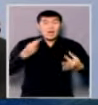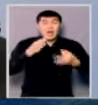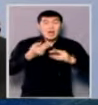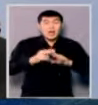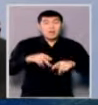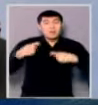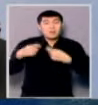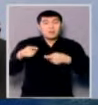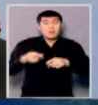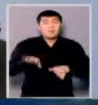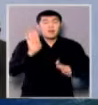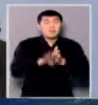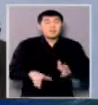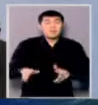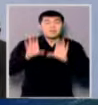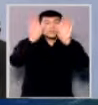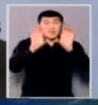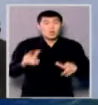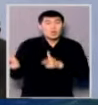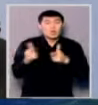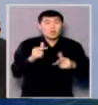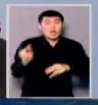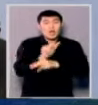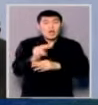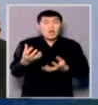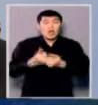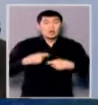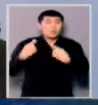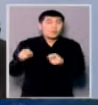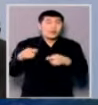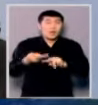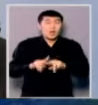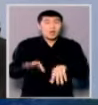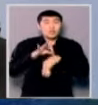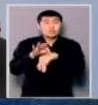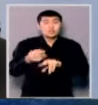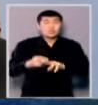мақсатында заңсыз дайындау, қайта өңдеу, емделу, сақтау,